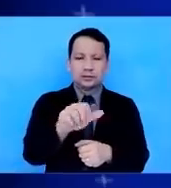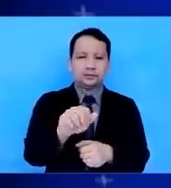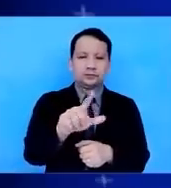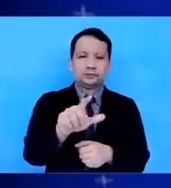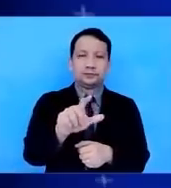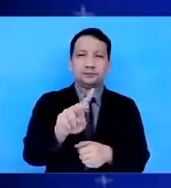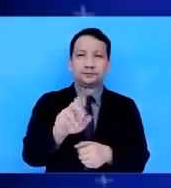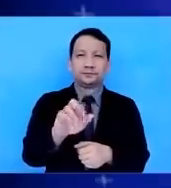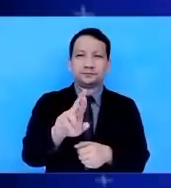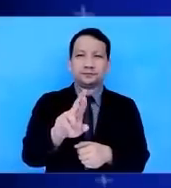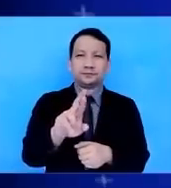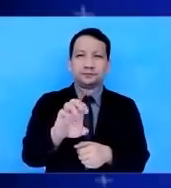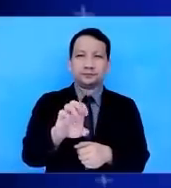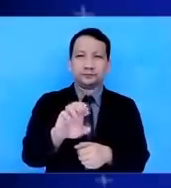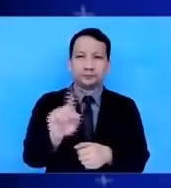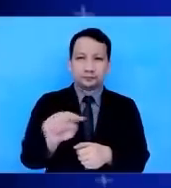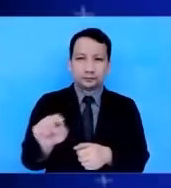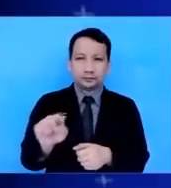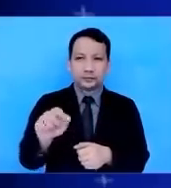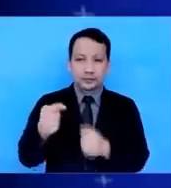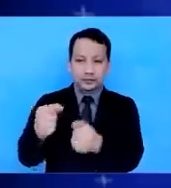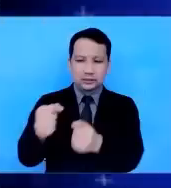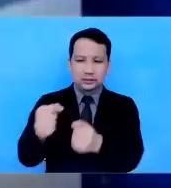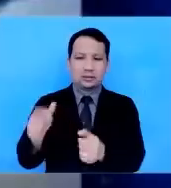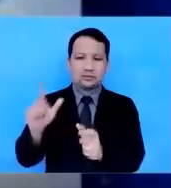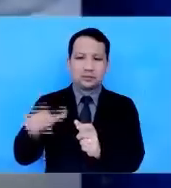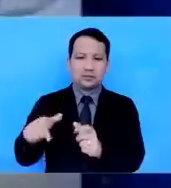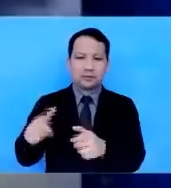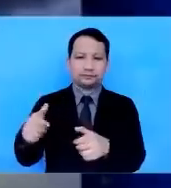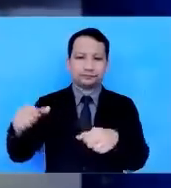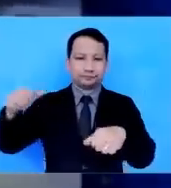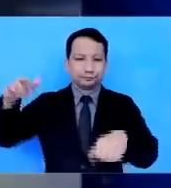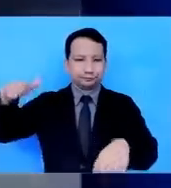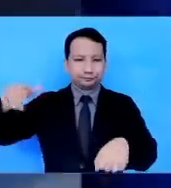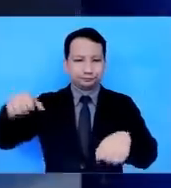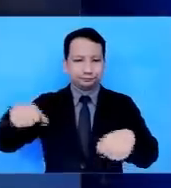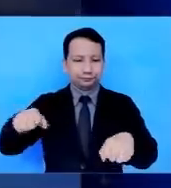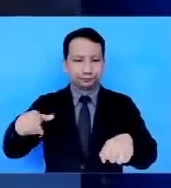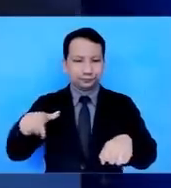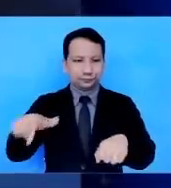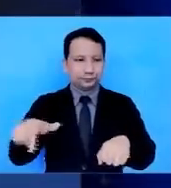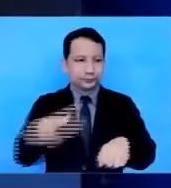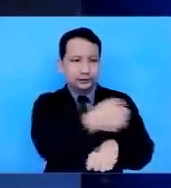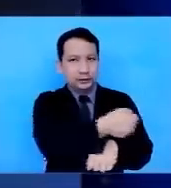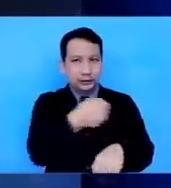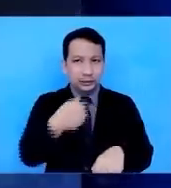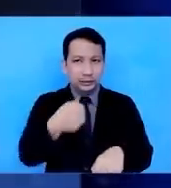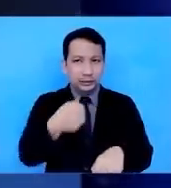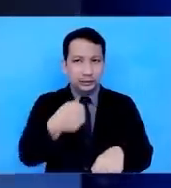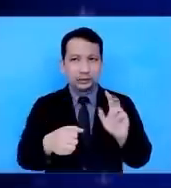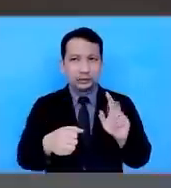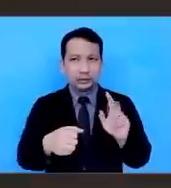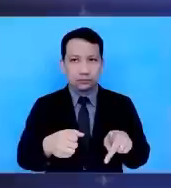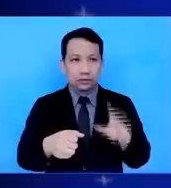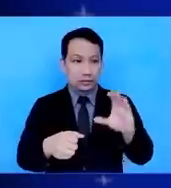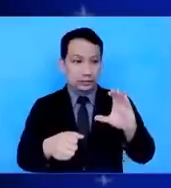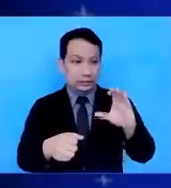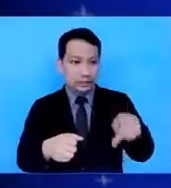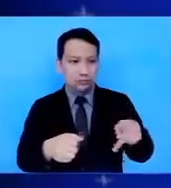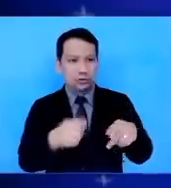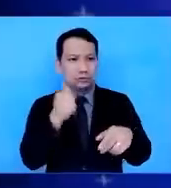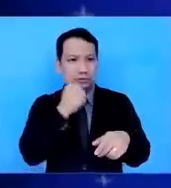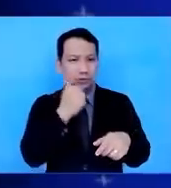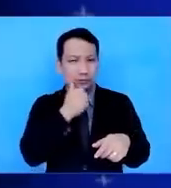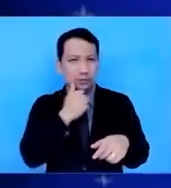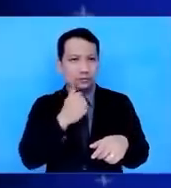pagsa-cellphone. Maya-maya, may dumaang tricycle. At biglang hinablot ng angkas ang cellphone ng babae.